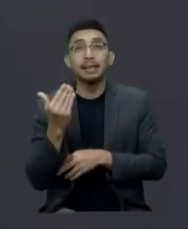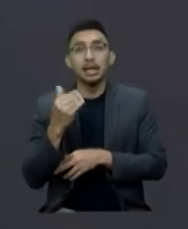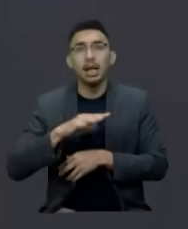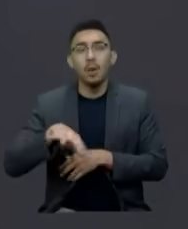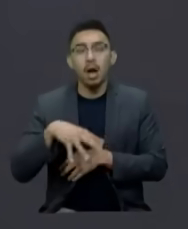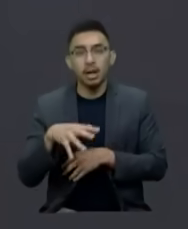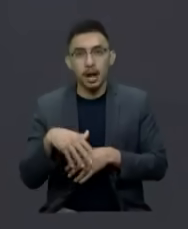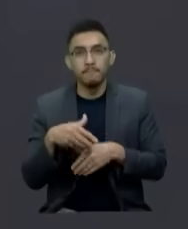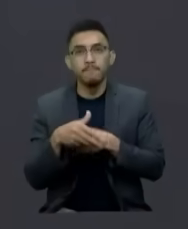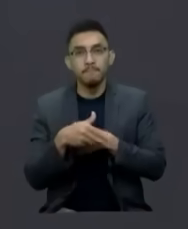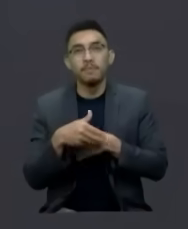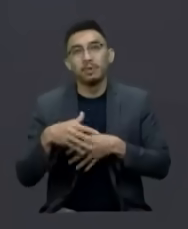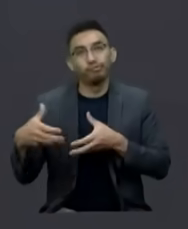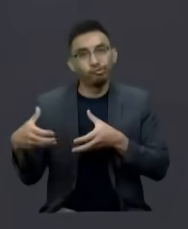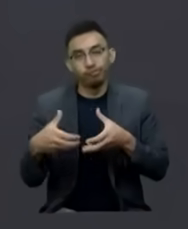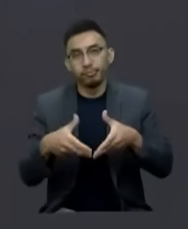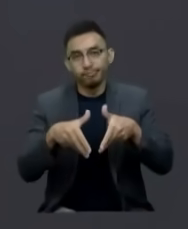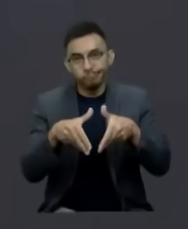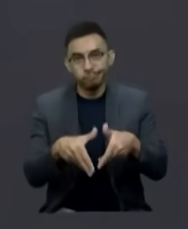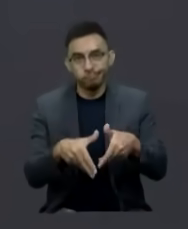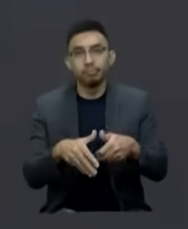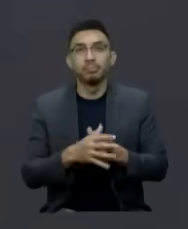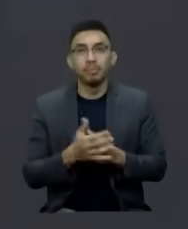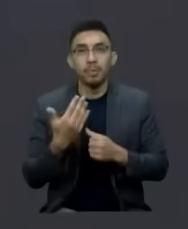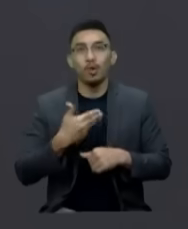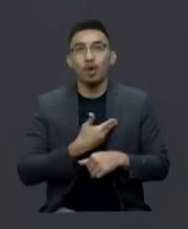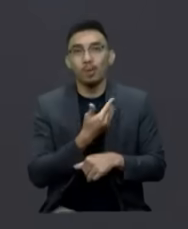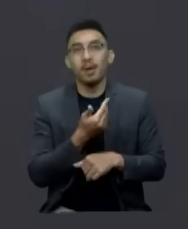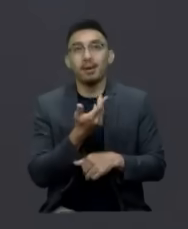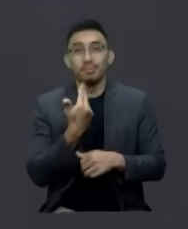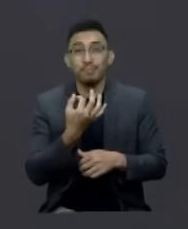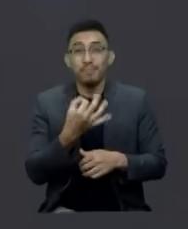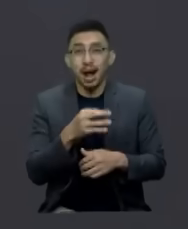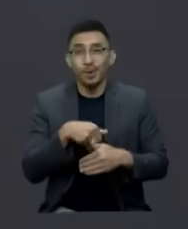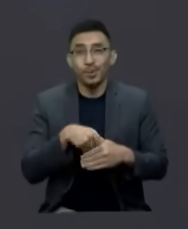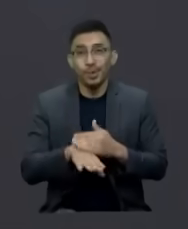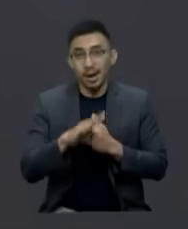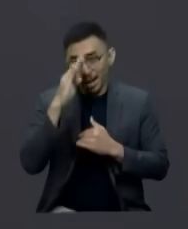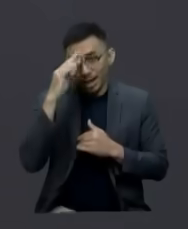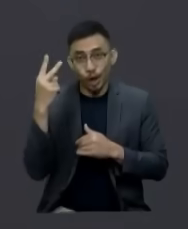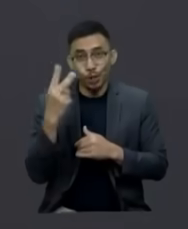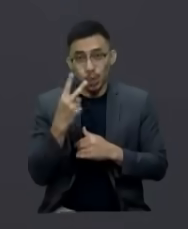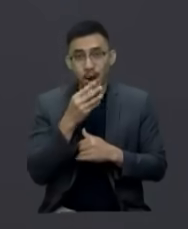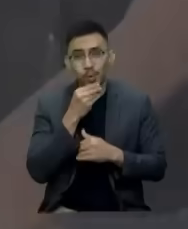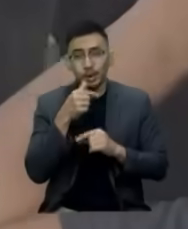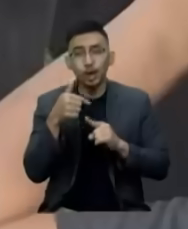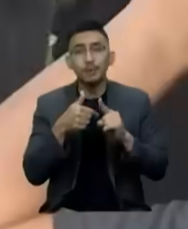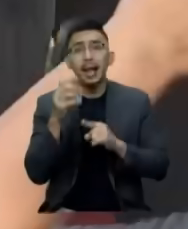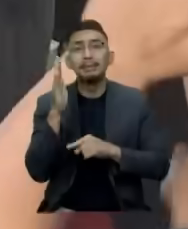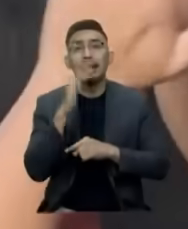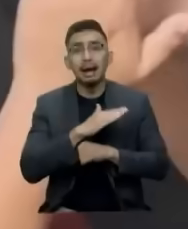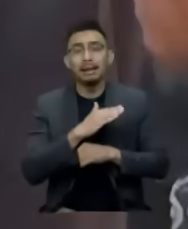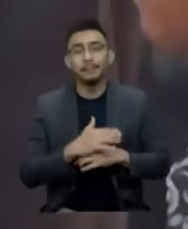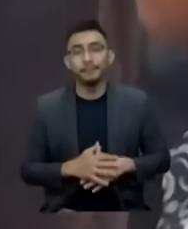jenazah korban dengan duka mendalam, terlebih korban baru saja dikaruniai putra kedua yang baru berusia 17 hari.